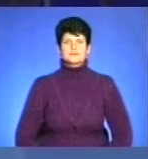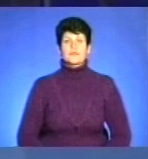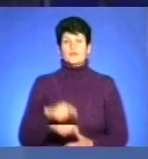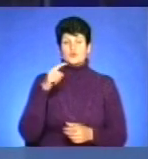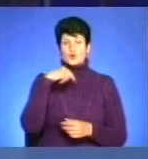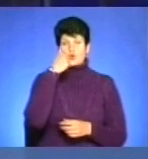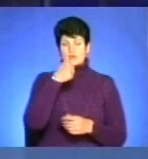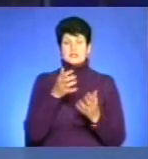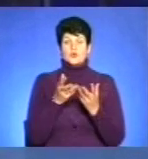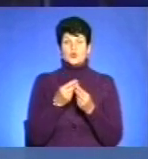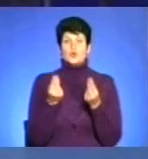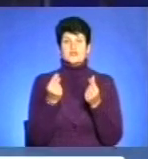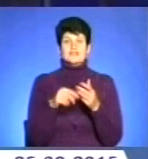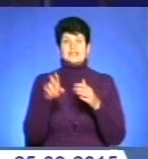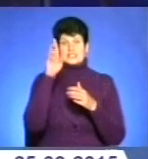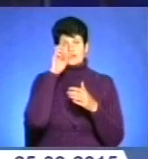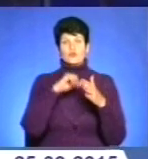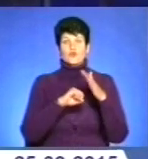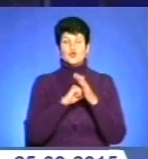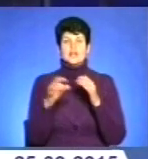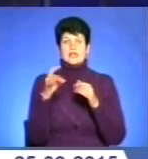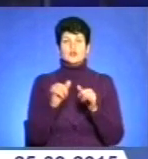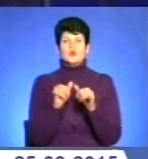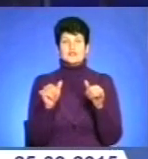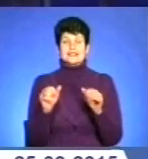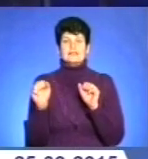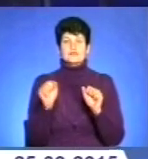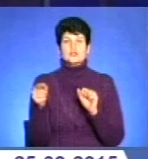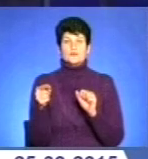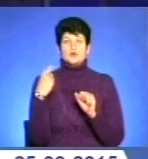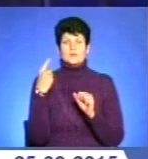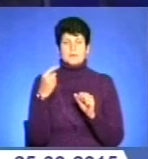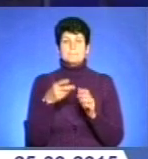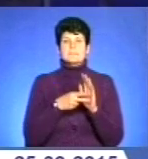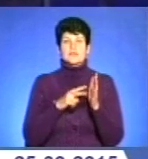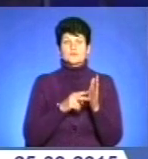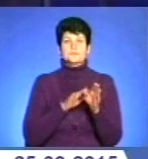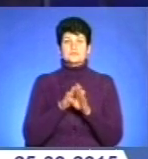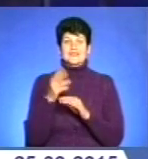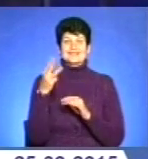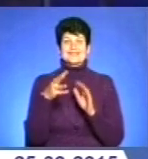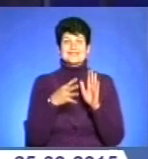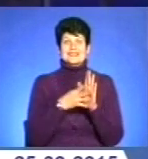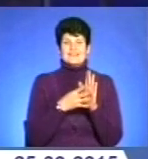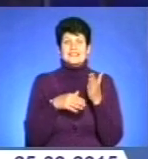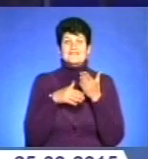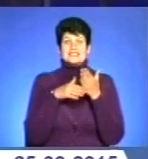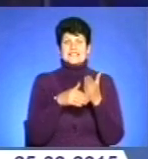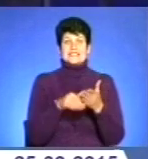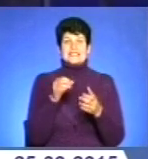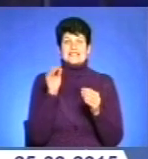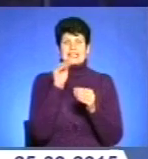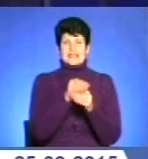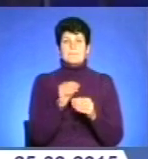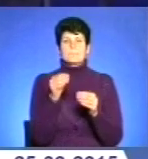Цьогоріч за рахунок коштів Державного фонду регіонального розвитку керівництво Тернопільської області планує реалізувати 39 інвестиційних проєктів, більшість з